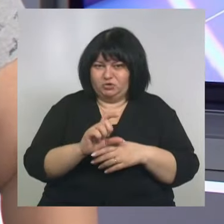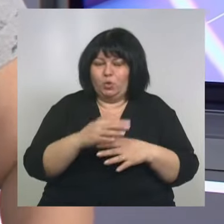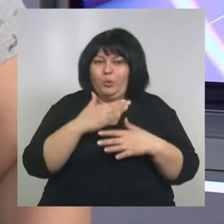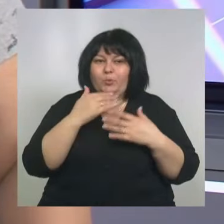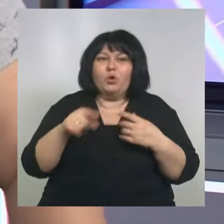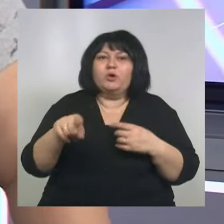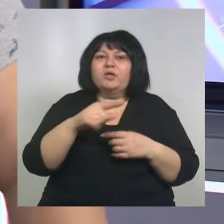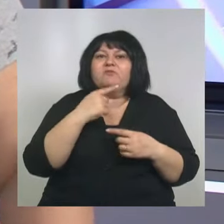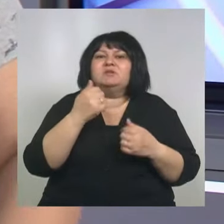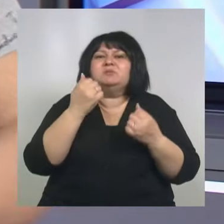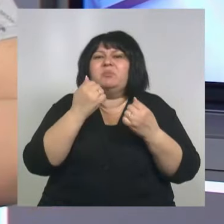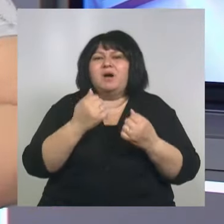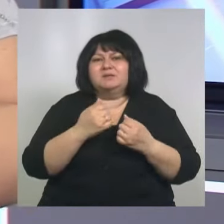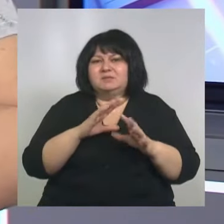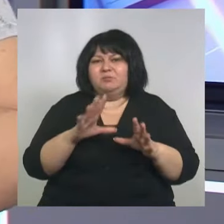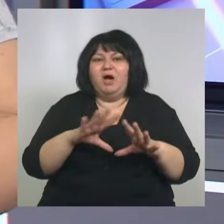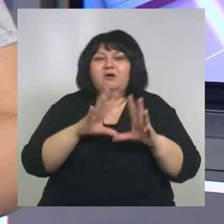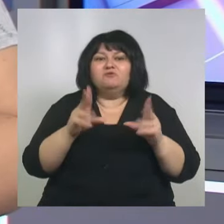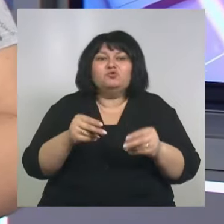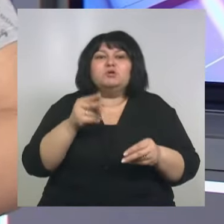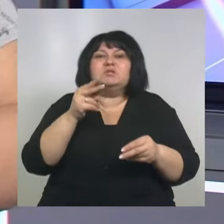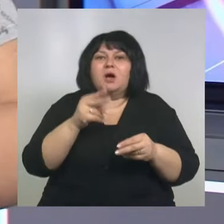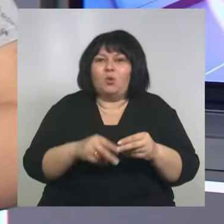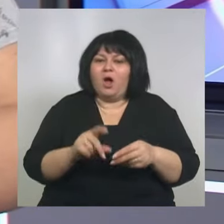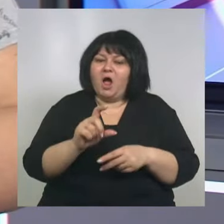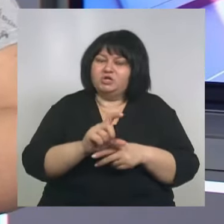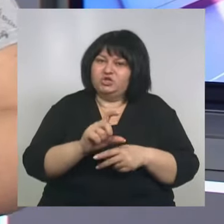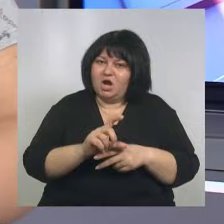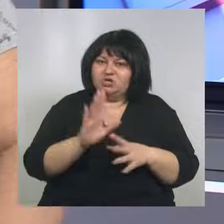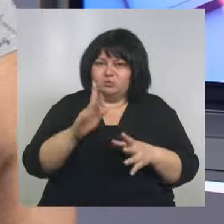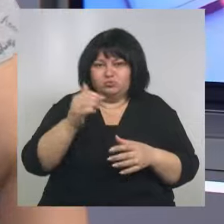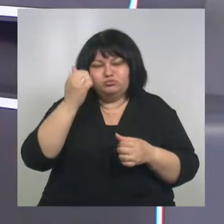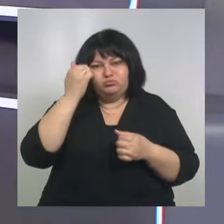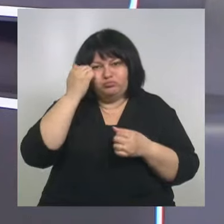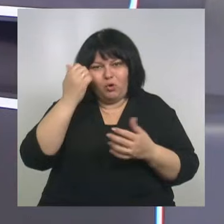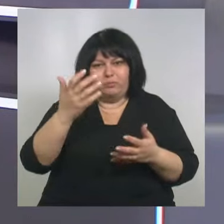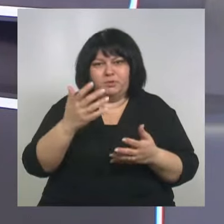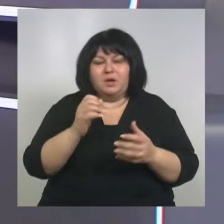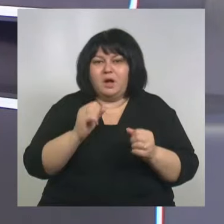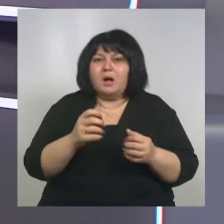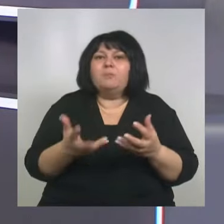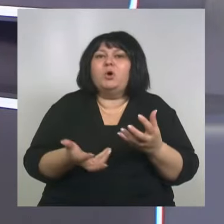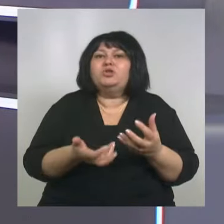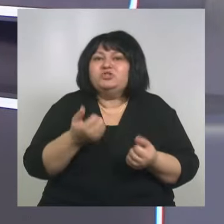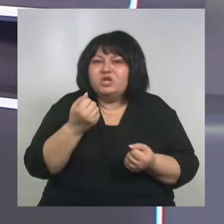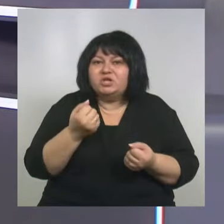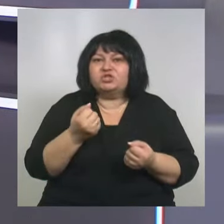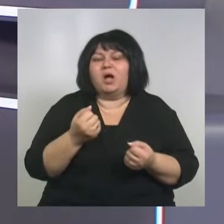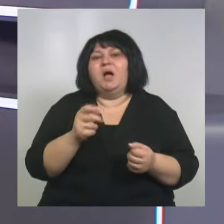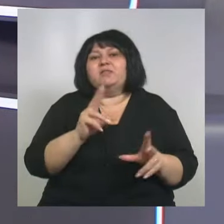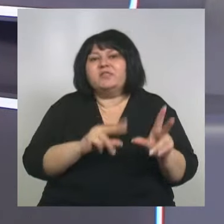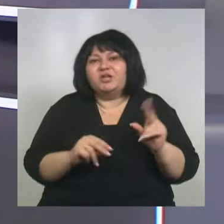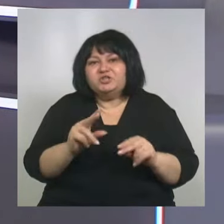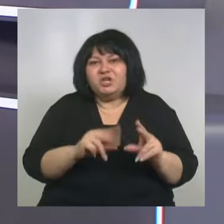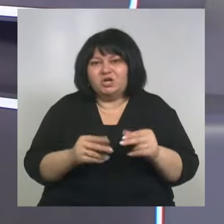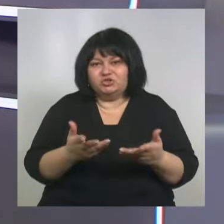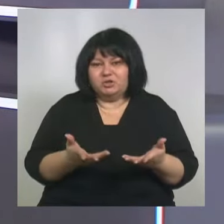говорят спасибо вот всё закончится эта чашка у нас останется мы будем помнить как символ поддержки Да как символ